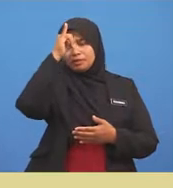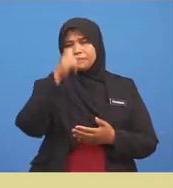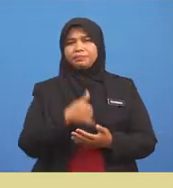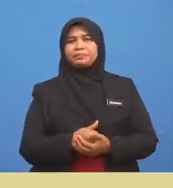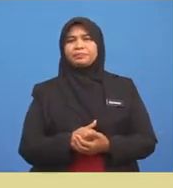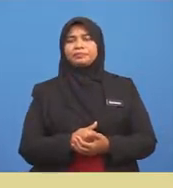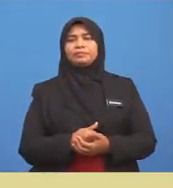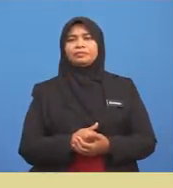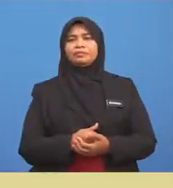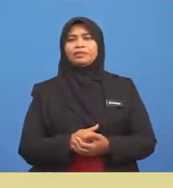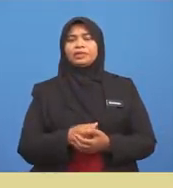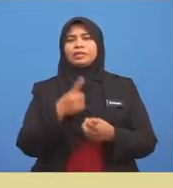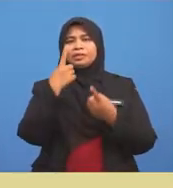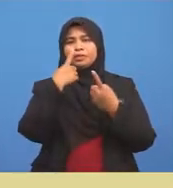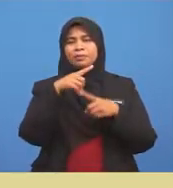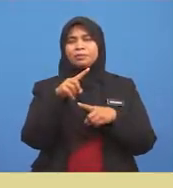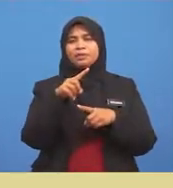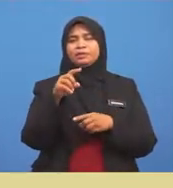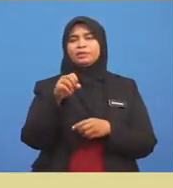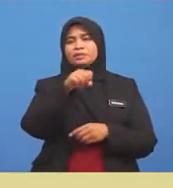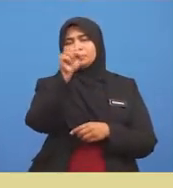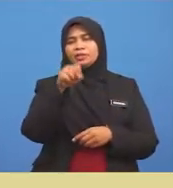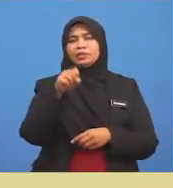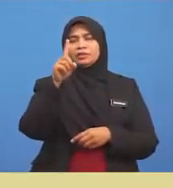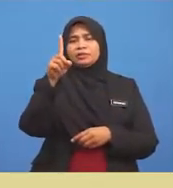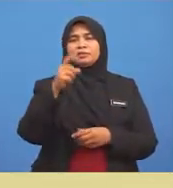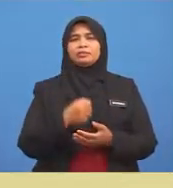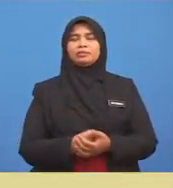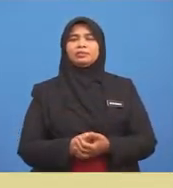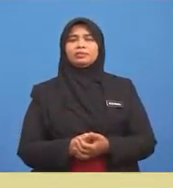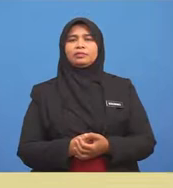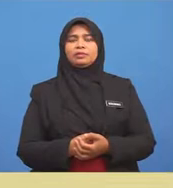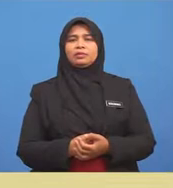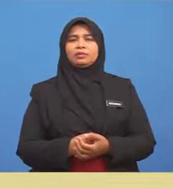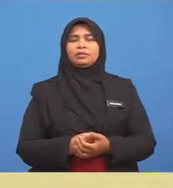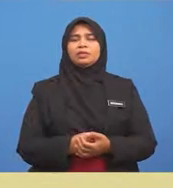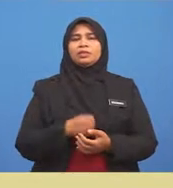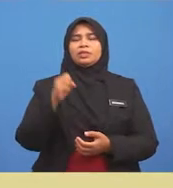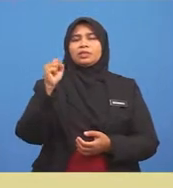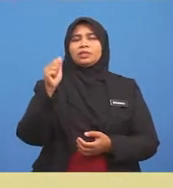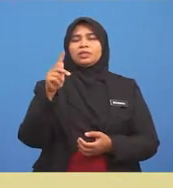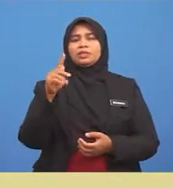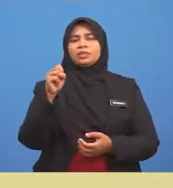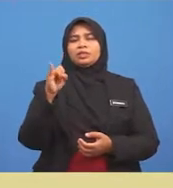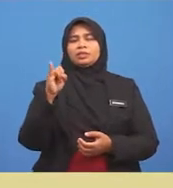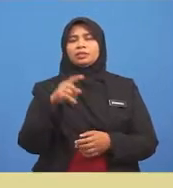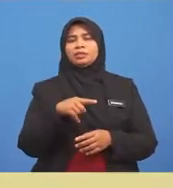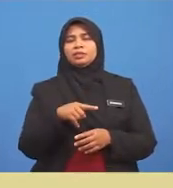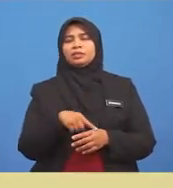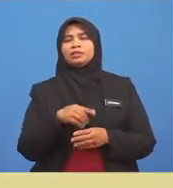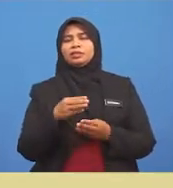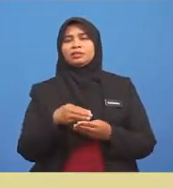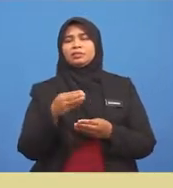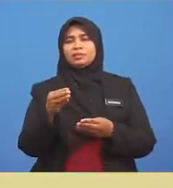murid-murid? Jawapan untuk soalan yang pertama ini ialah saksi diperlukan ketika menyerahkan